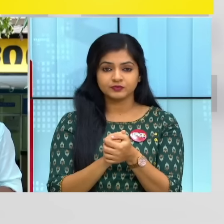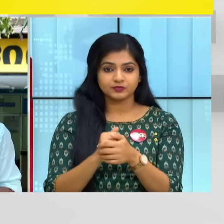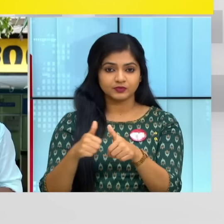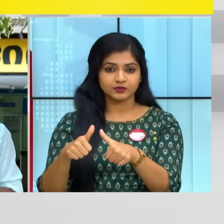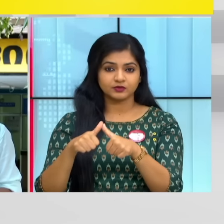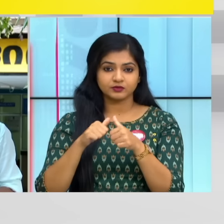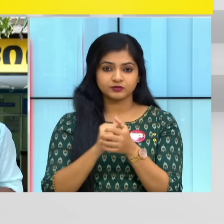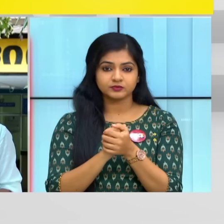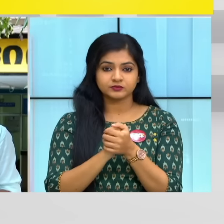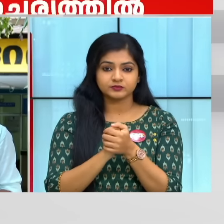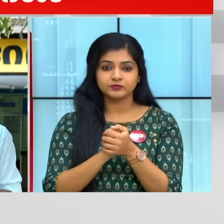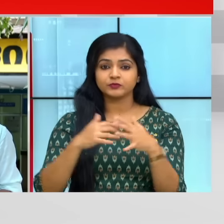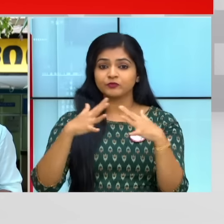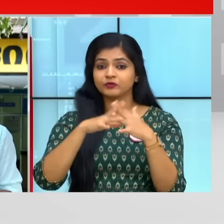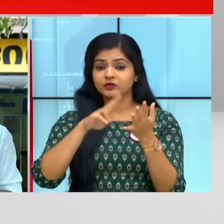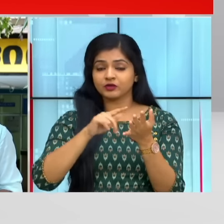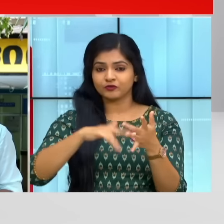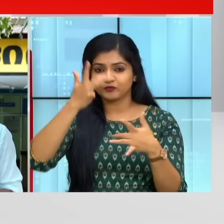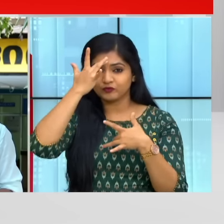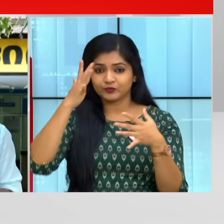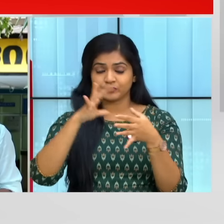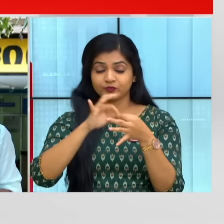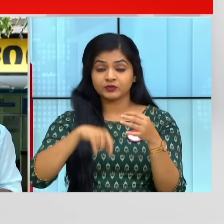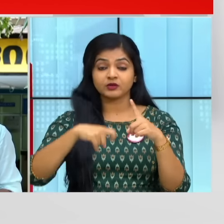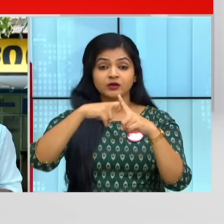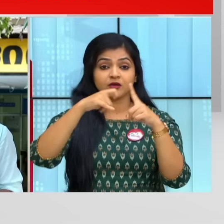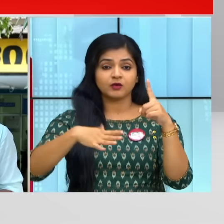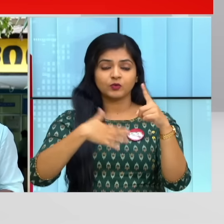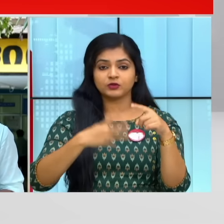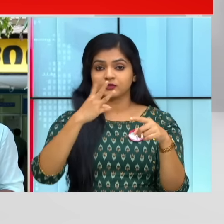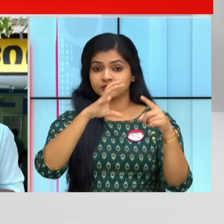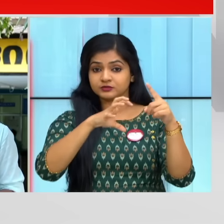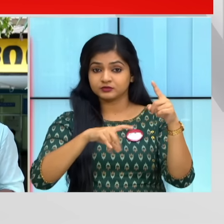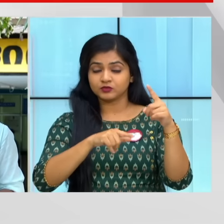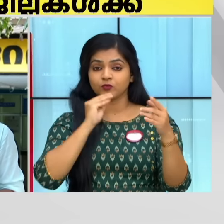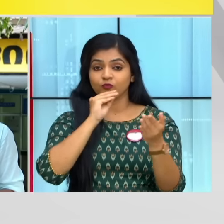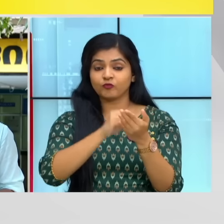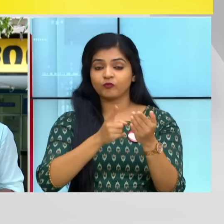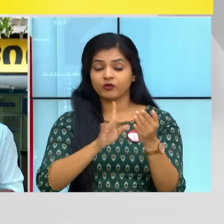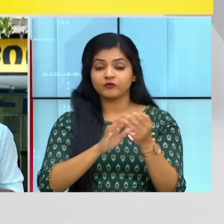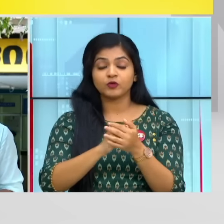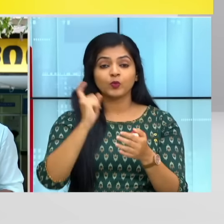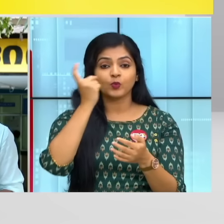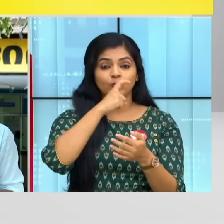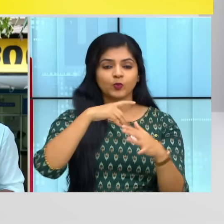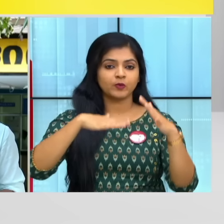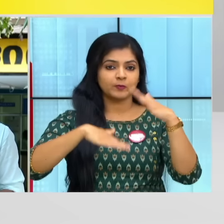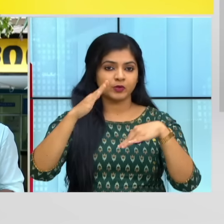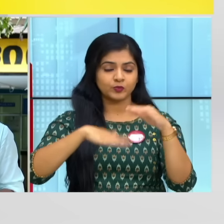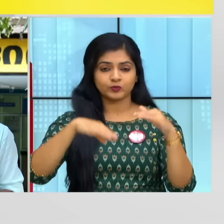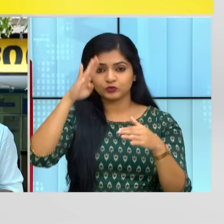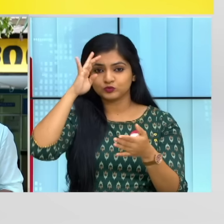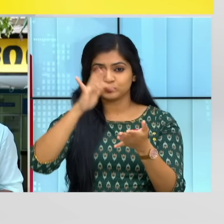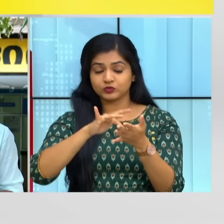പ്രവിത, വെസ്റ്റ് നൈൽ പനിയുമായി ബന്ധപ്പെട്ട് സംസ്ഥാനത്ത് 3 ജില്ലകൾക്കാണ് ജാഗ്രതാ നിർദ്ദേശം നൽകിയിരിക്കുന്നത്. കോഴിക്കോട്, മലപ്പുറം, തൃശൂർ ജില്ലകളിലെ ആളുകൾ